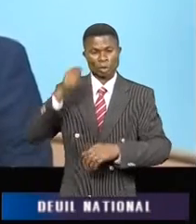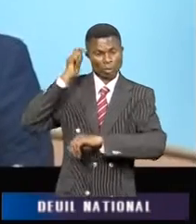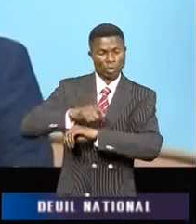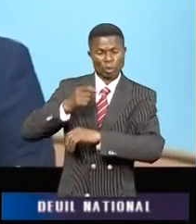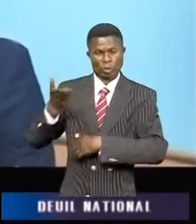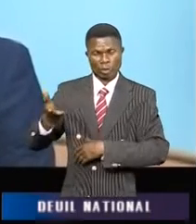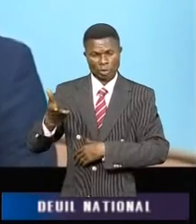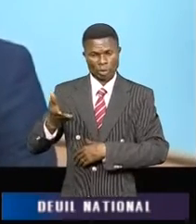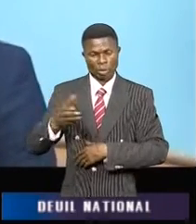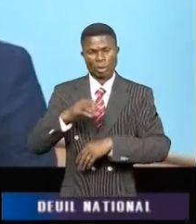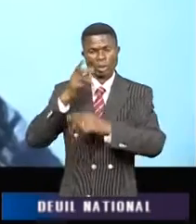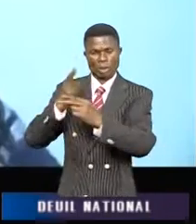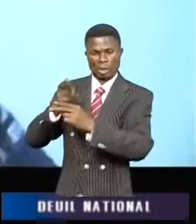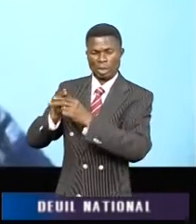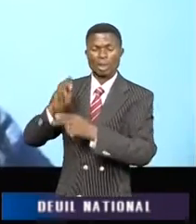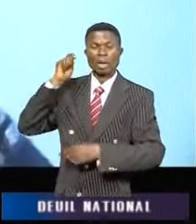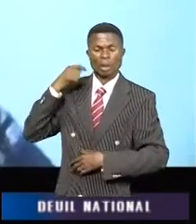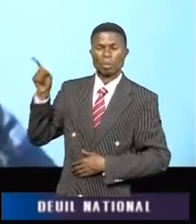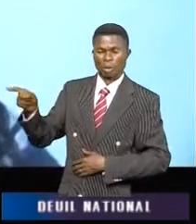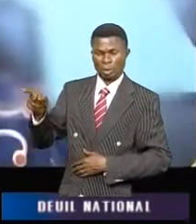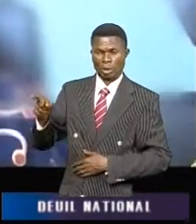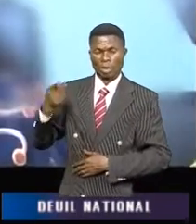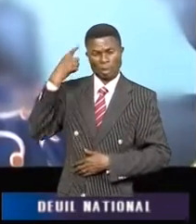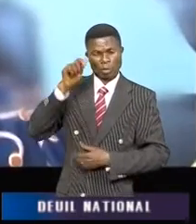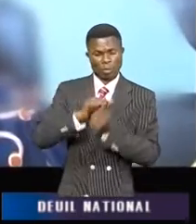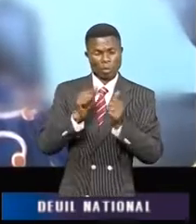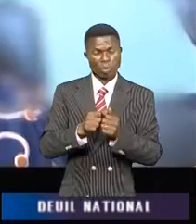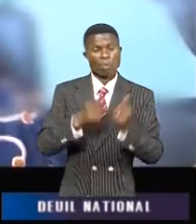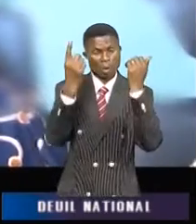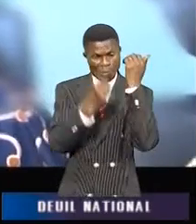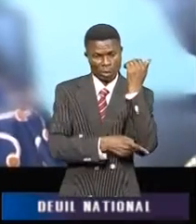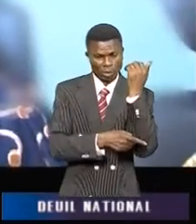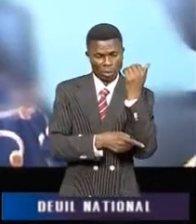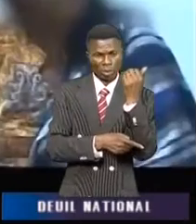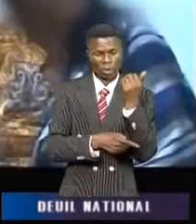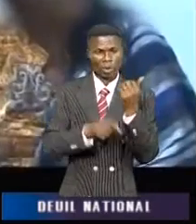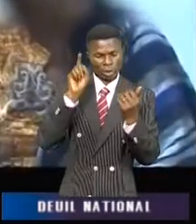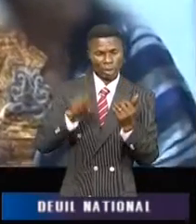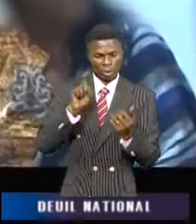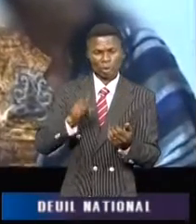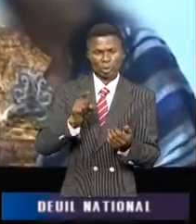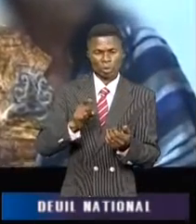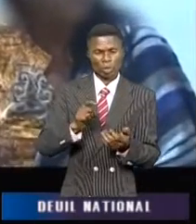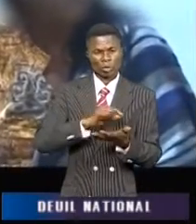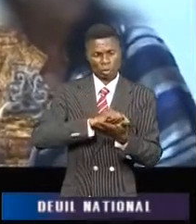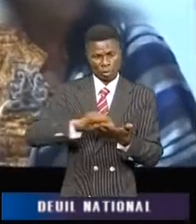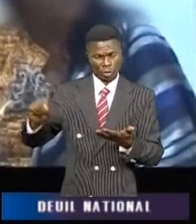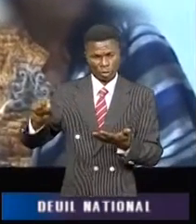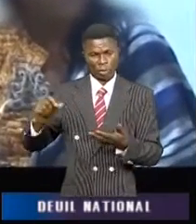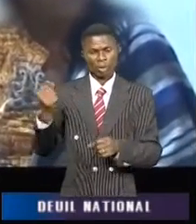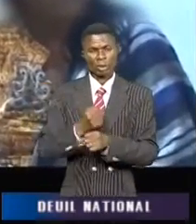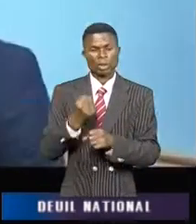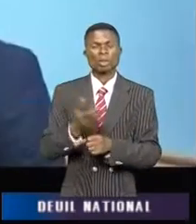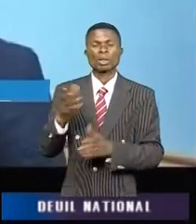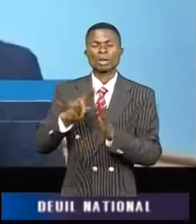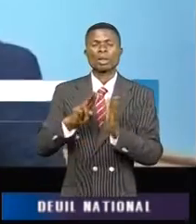judiciaire, ils ont été gardés à vue, mais sur le plan disciplinaire, ils devront suivre la rigueur des